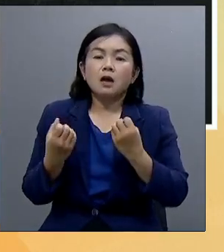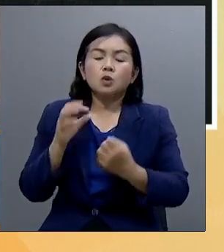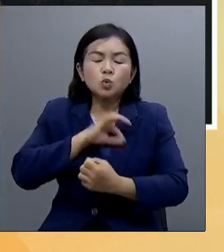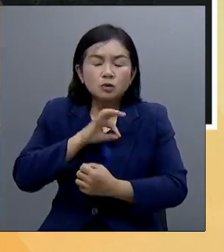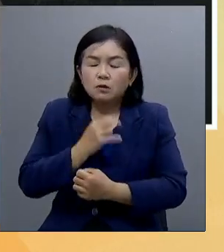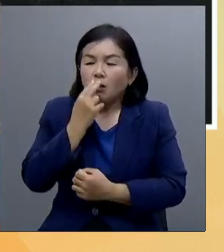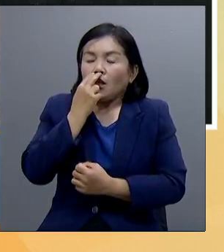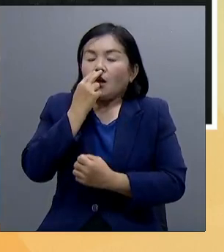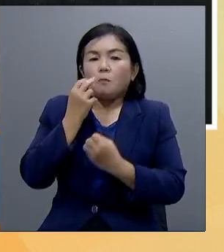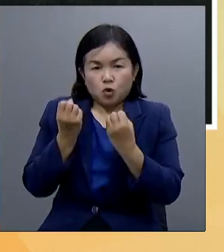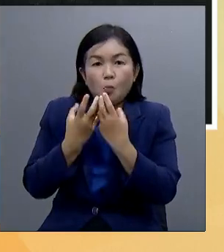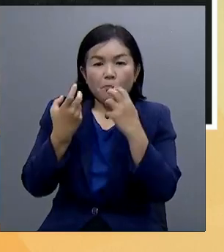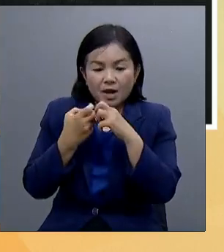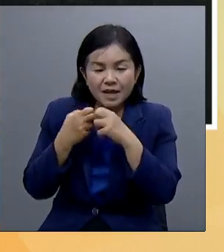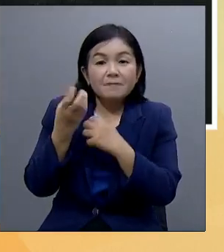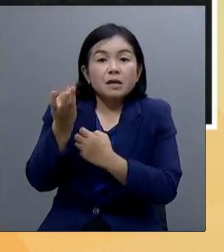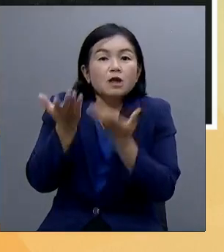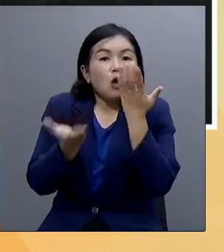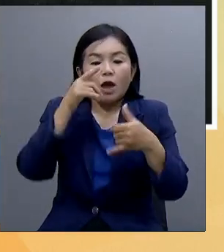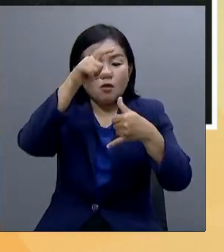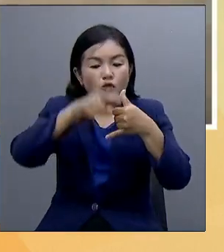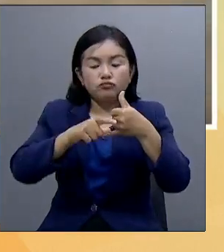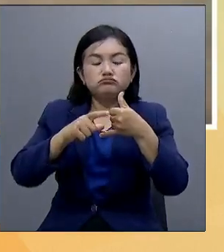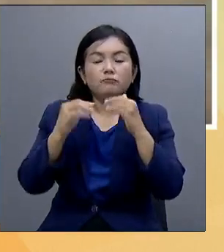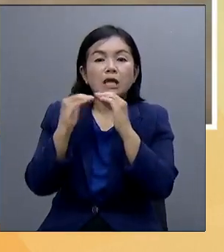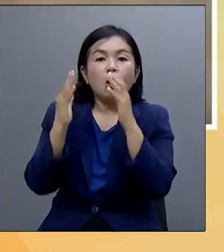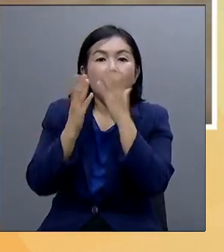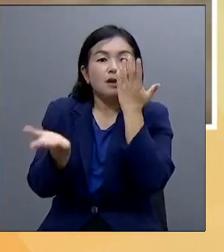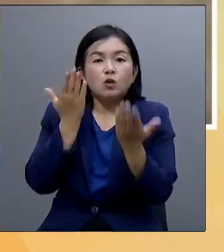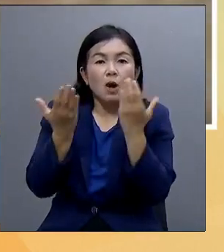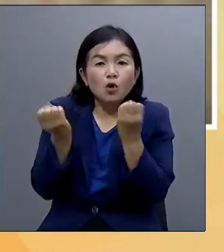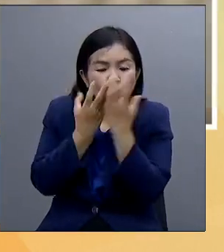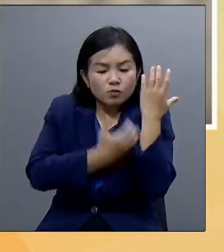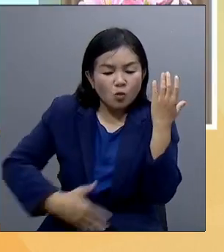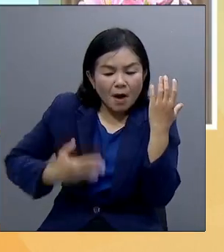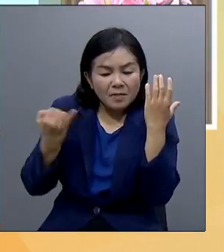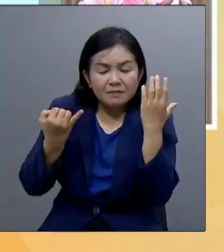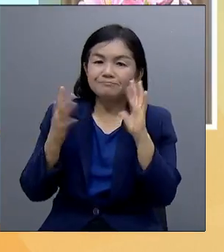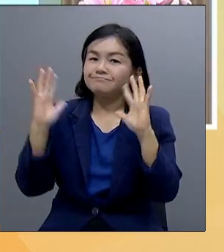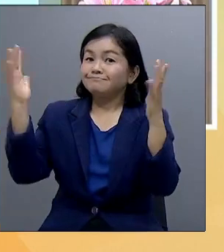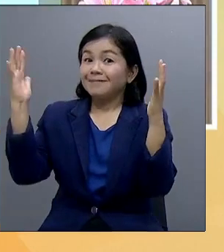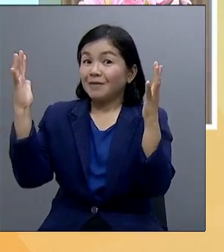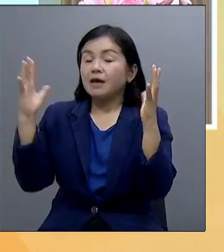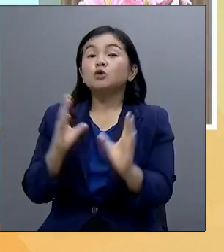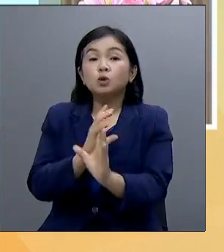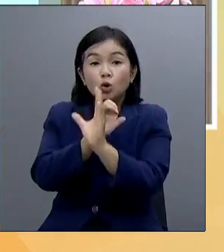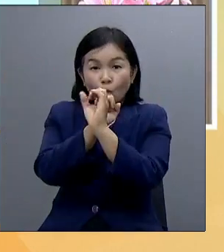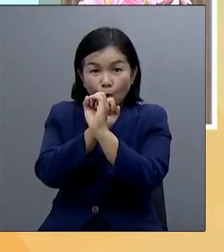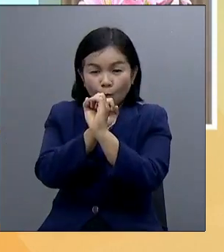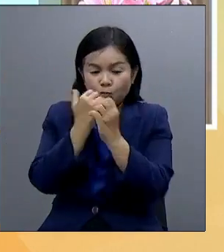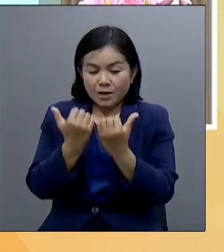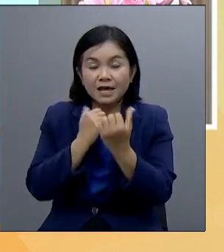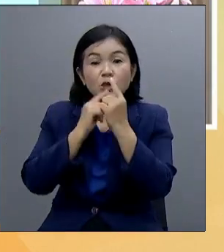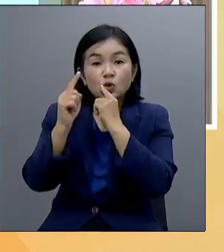ายใจได้นะครับอันนี้ก็ขึ้นกับบุคคลนะครับแต่ว่าผลเสียอื่นๆเนี่ยไม่มีนะครับผม ครับสรุปแล้วครับอาจารย์ครับประเด็นวันนี้ที่เราคุย